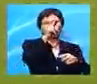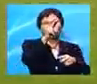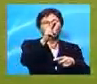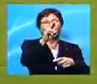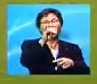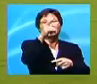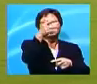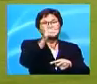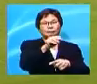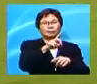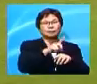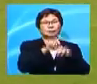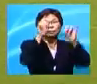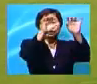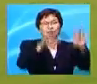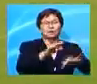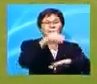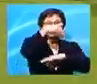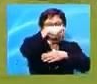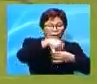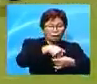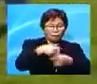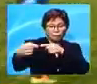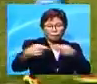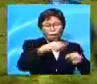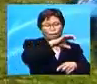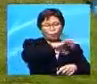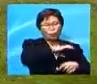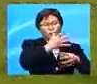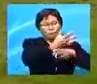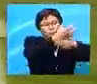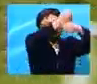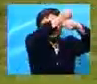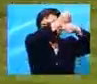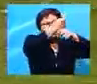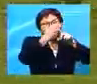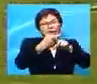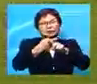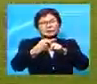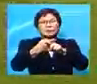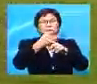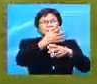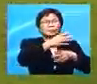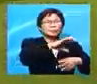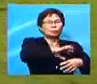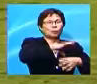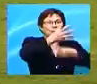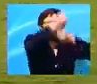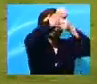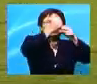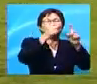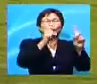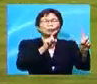Diah alamam itu pdrm menewaskan pasukan dari liga premier itu